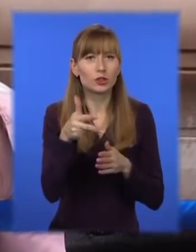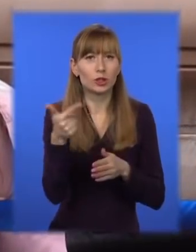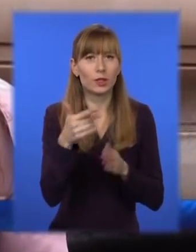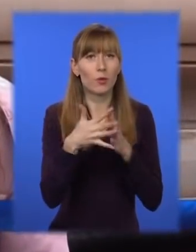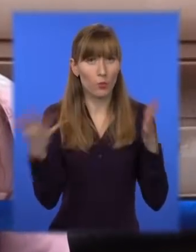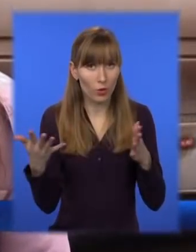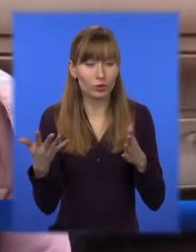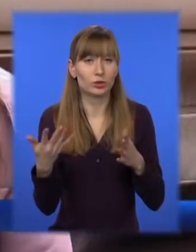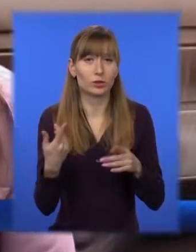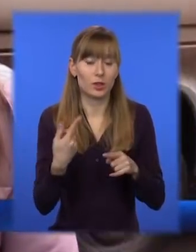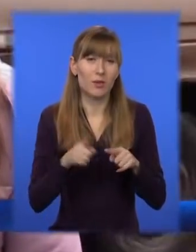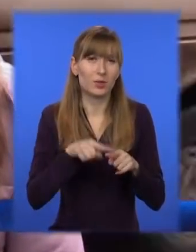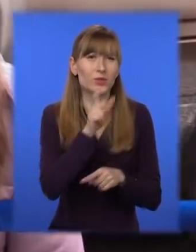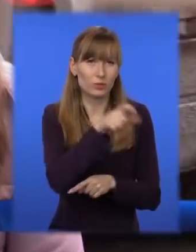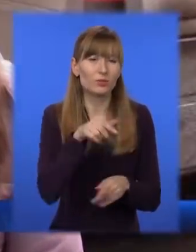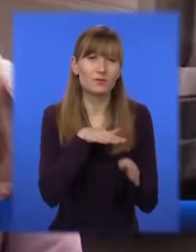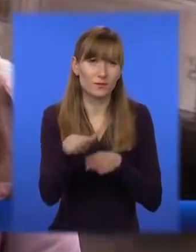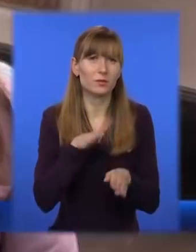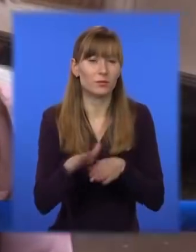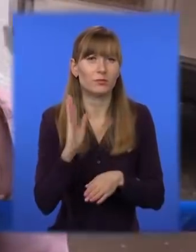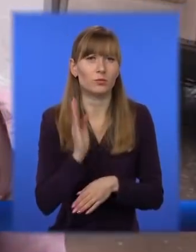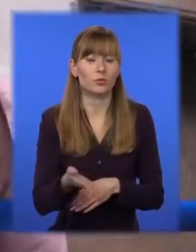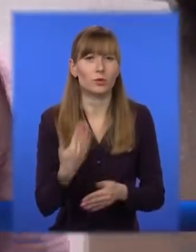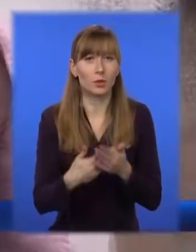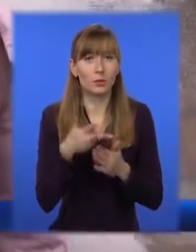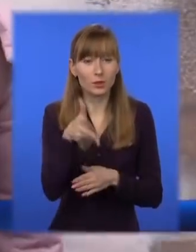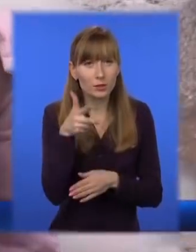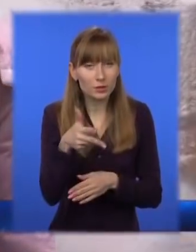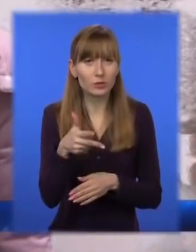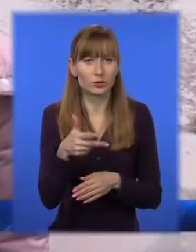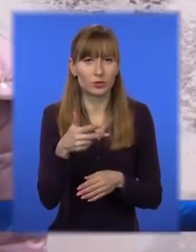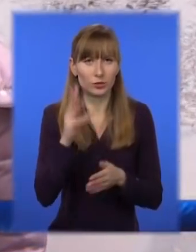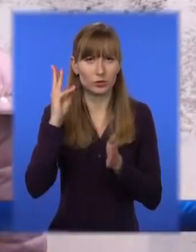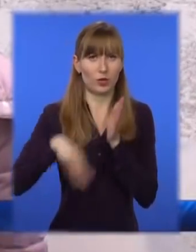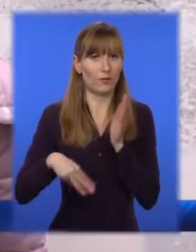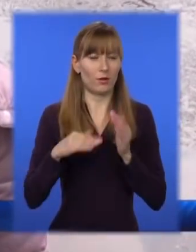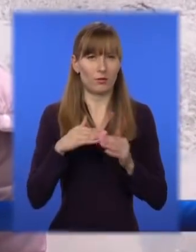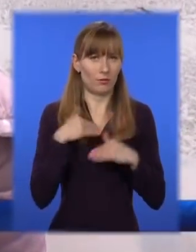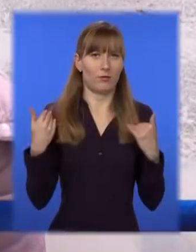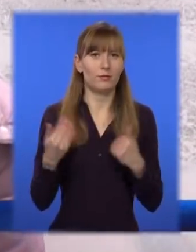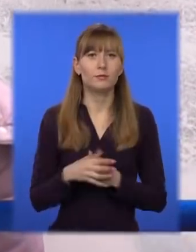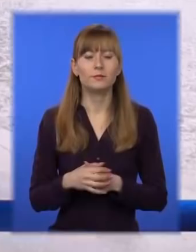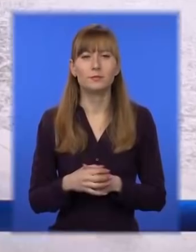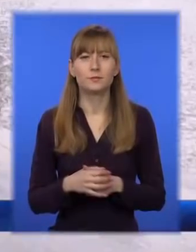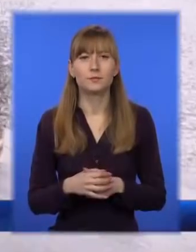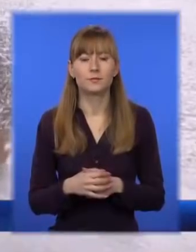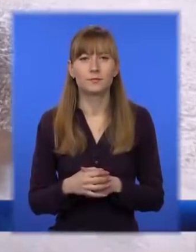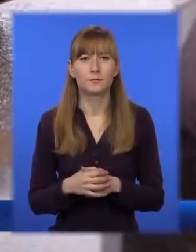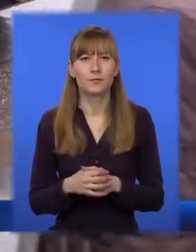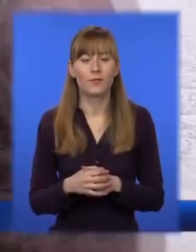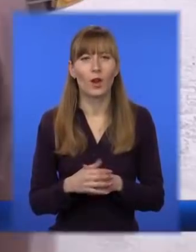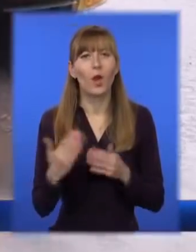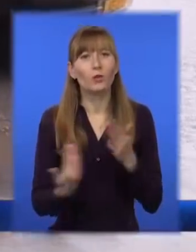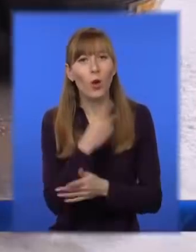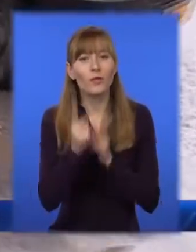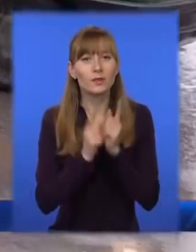більше 3000 гривень, да, буде за перевищення скорості. Тобто це, ну, дуже відчутно для звичайної української сім'ї. Як запрацює